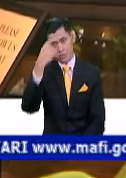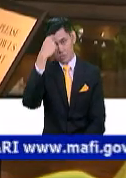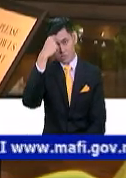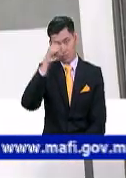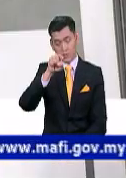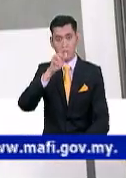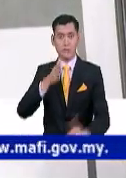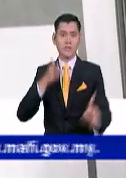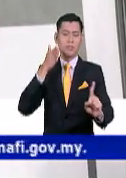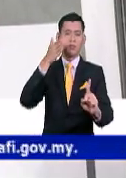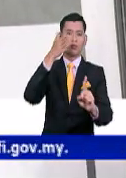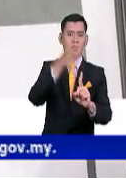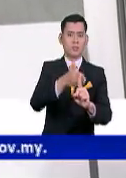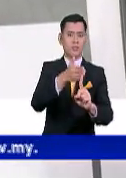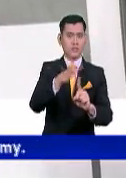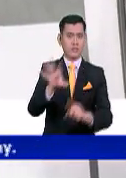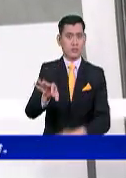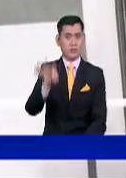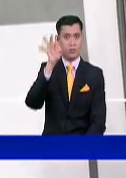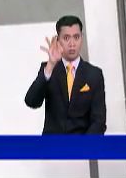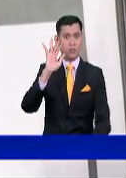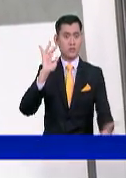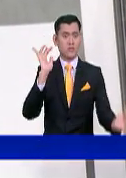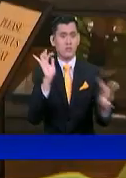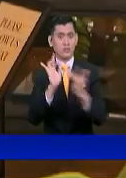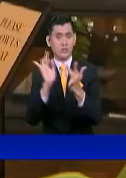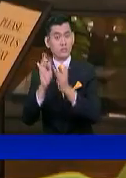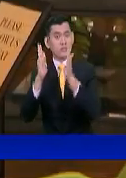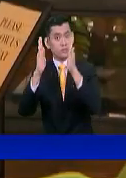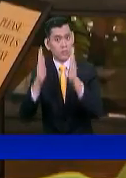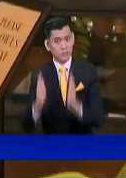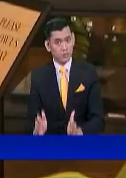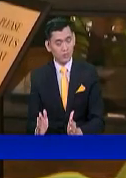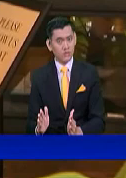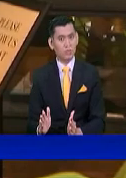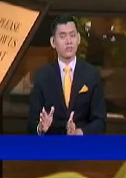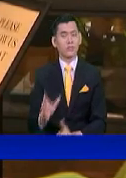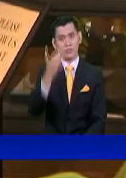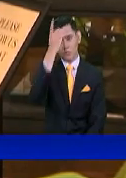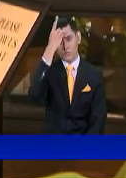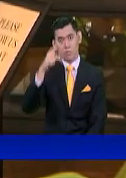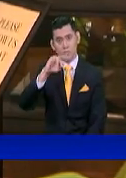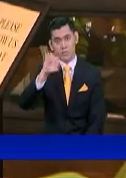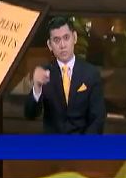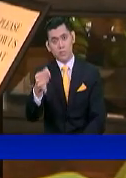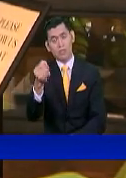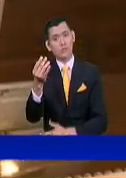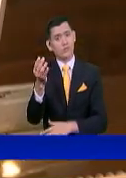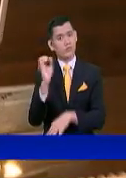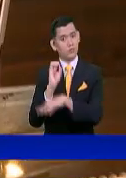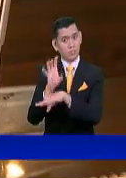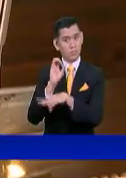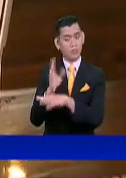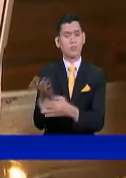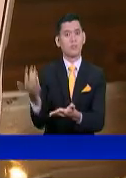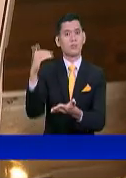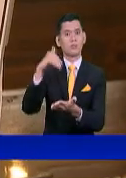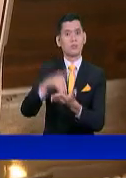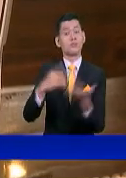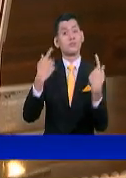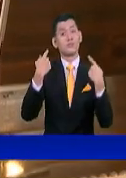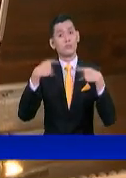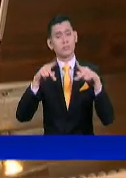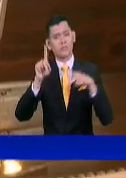bagi tujuan pengesanan kontak rapat. Khairi turut memberi peringatan kepada pemilik premis untuk meningkatkan kawalan kemasukan